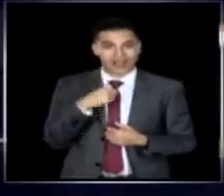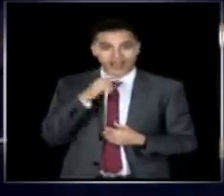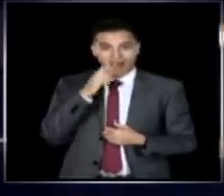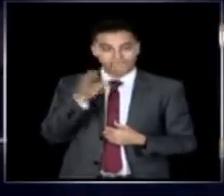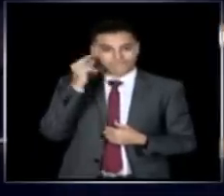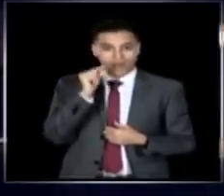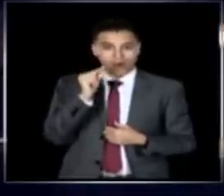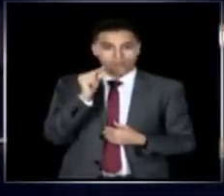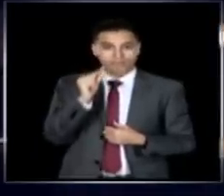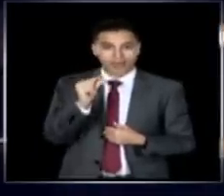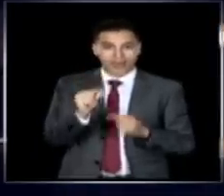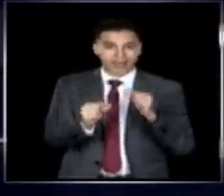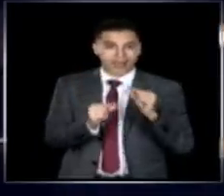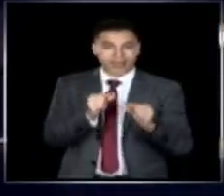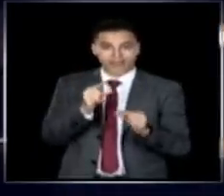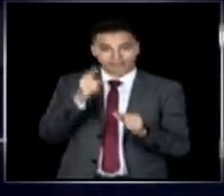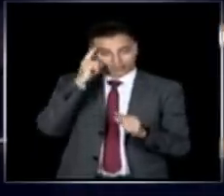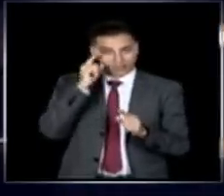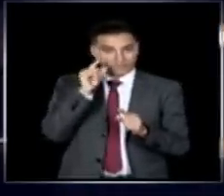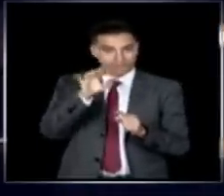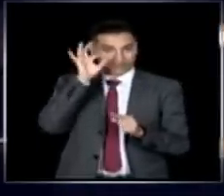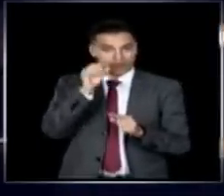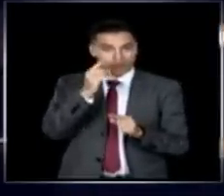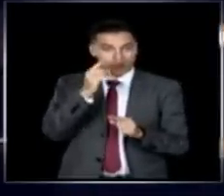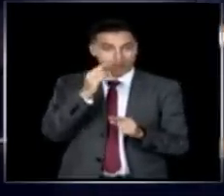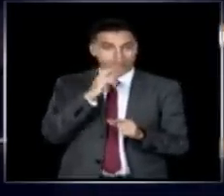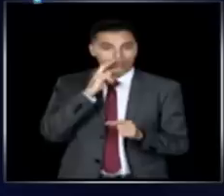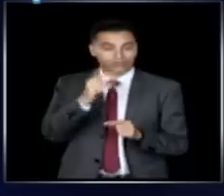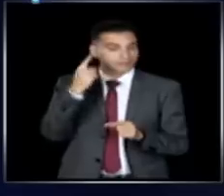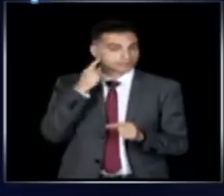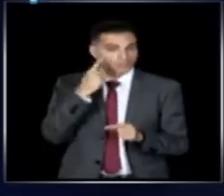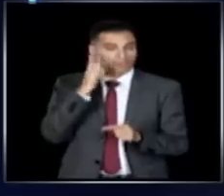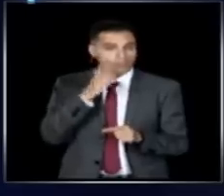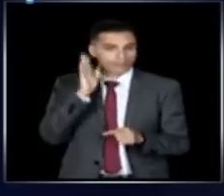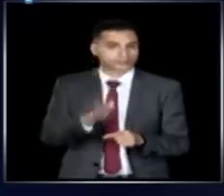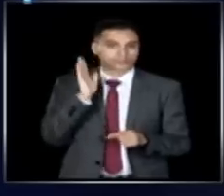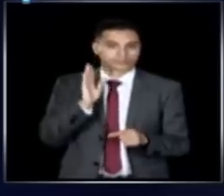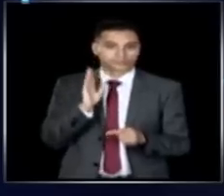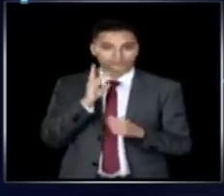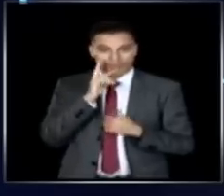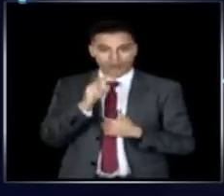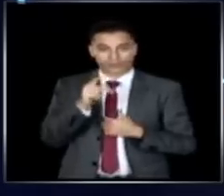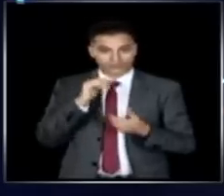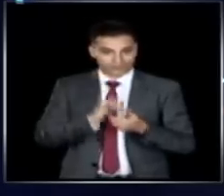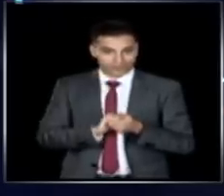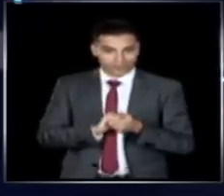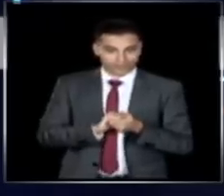هقول معلومات وممكن معلومة واحدة أقولها تخطفوا بيها البازر، اتفقنا؟